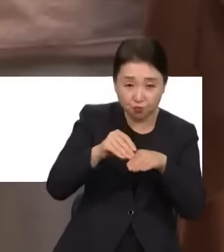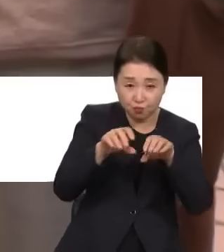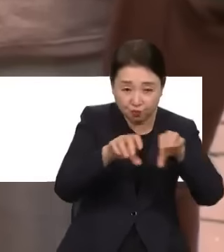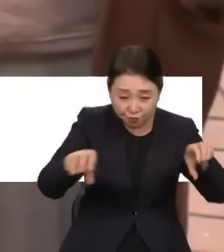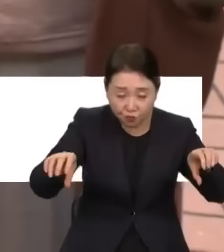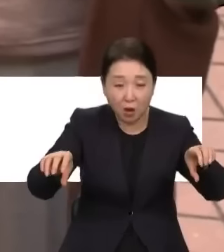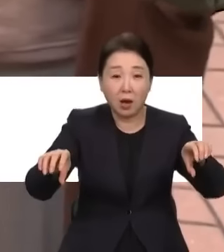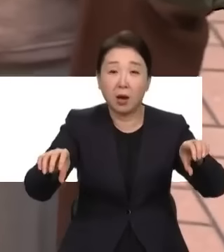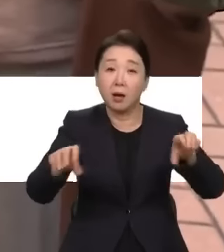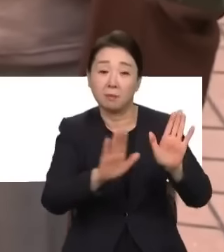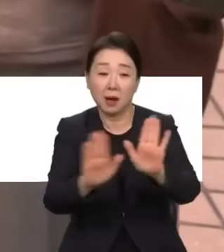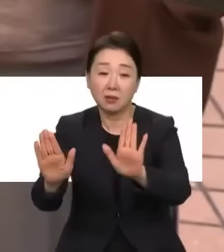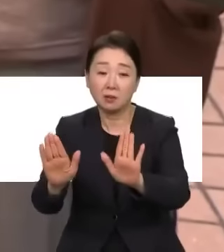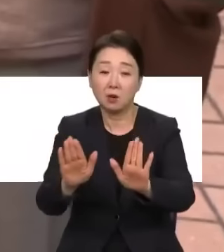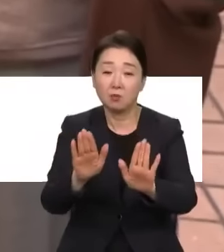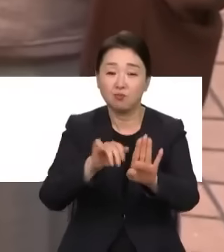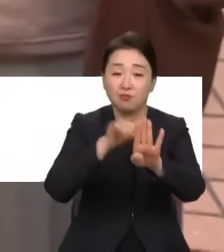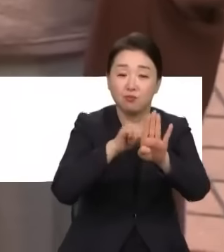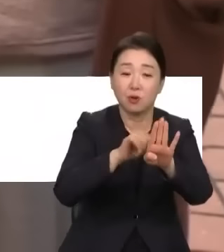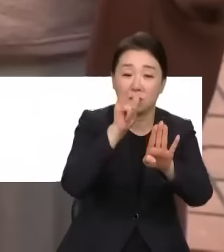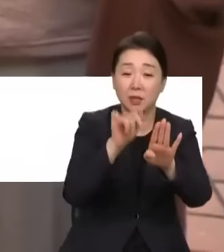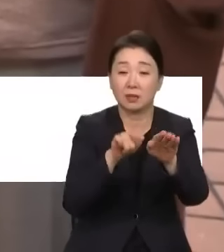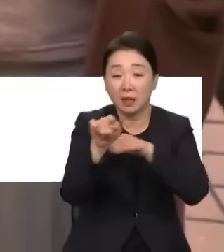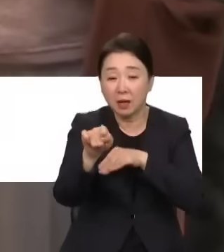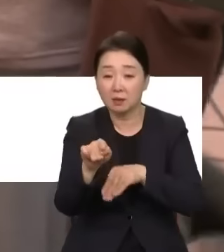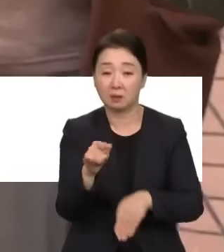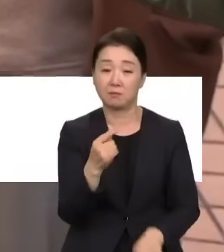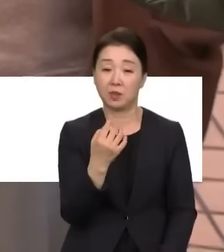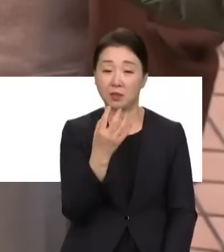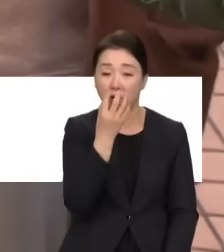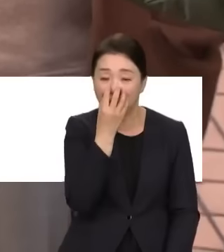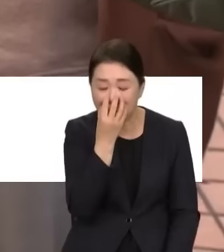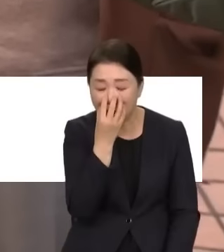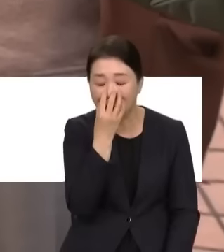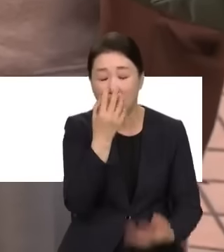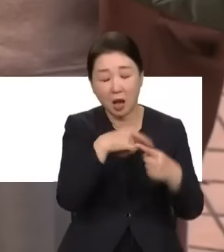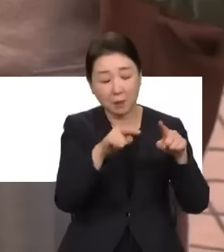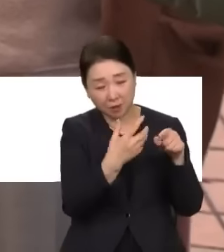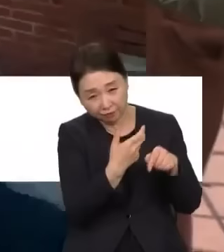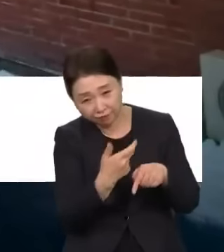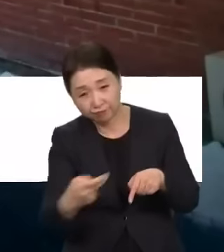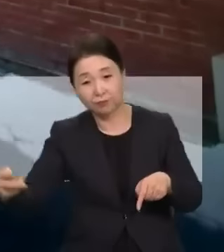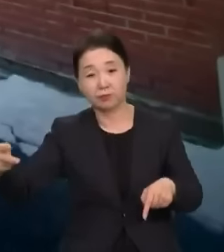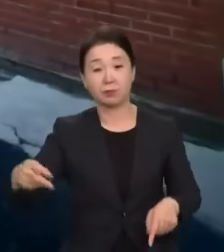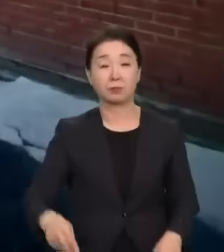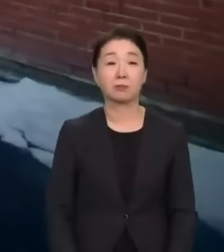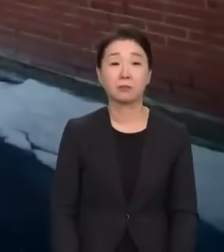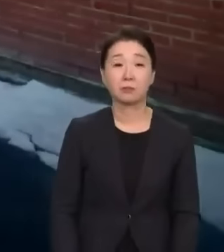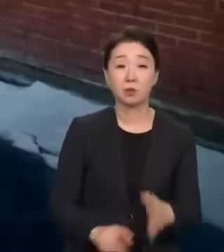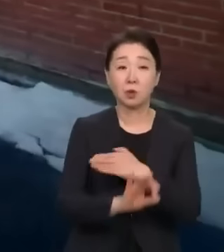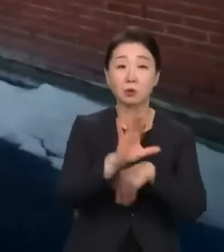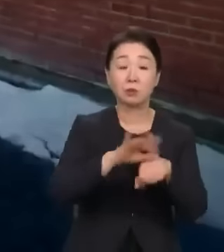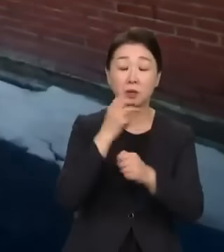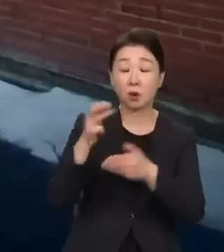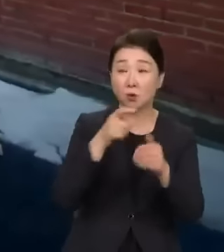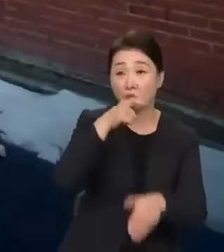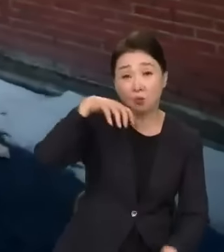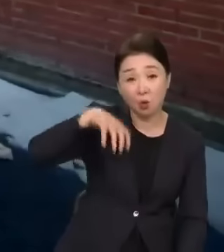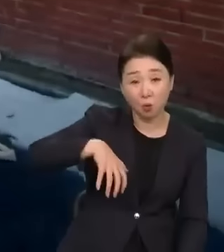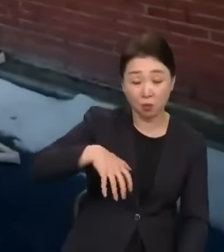막았어요. 문 두드리는 소리가 들려가지고 나가서 산소 마스크 하고 같이 내려왔어요. 오늘 오전 경기도 수원의